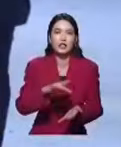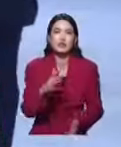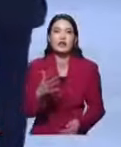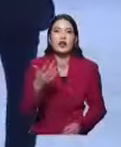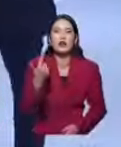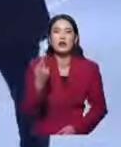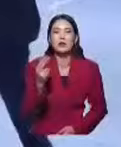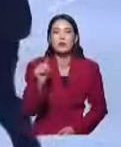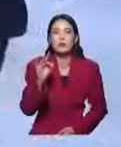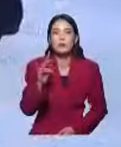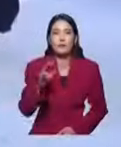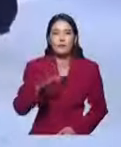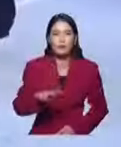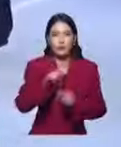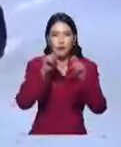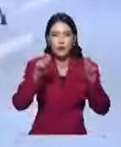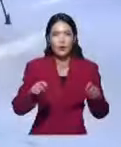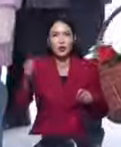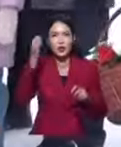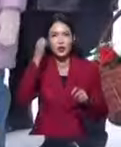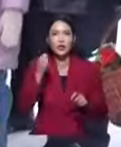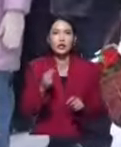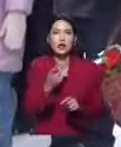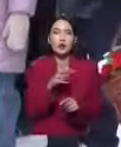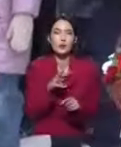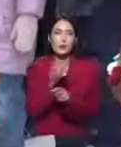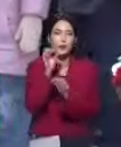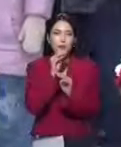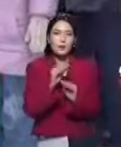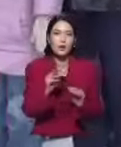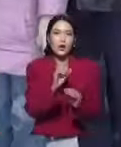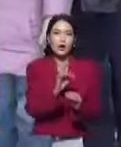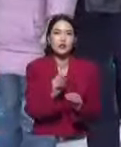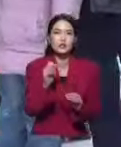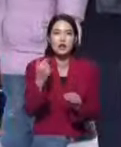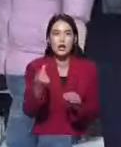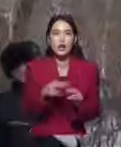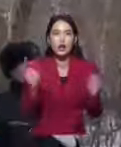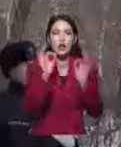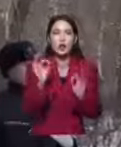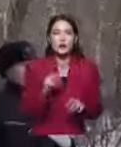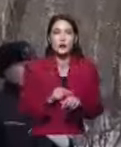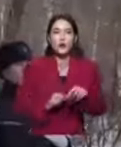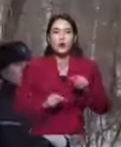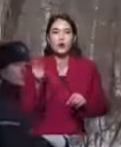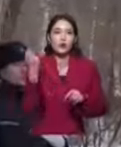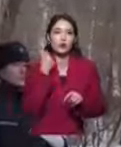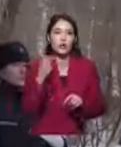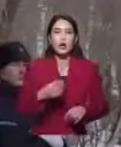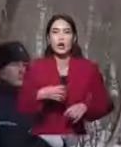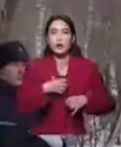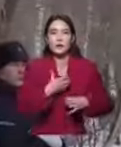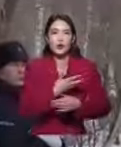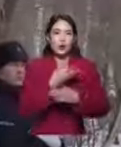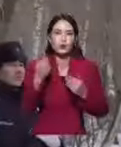На церемонии открытия память огнеборца почтили минуты молчания. Подвиг Аскара – это образец патриотизма, долго и бесстрашие